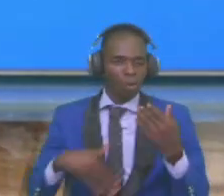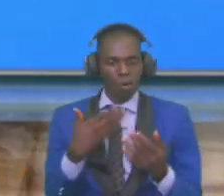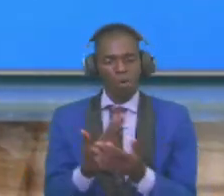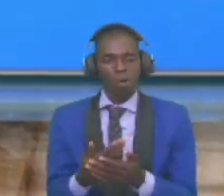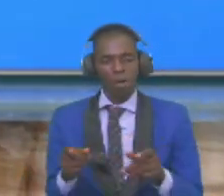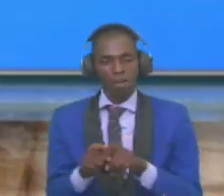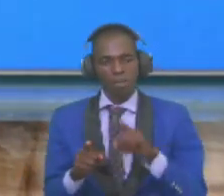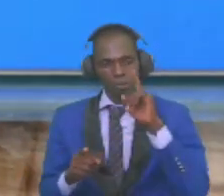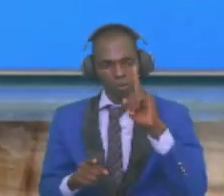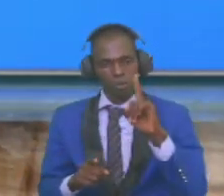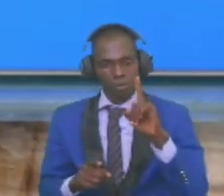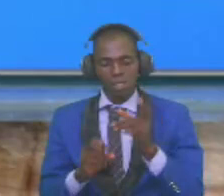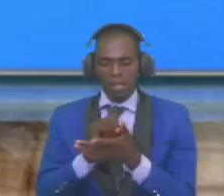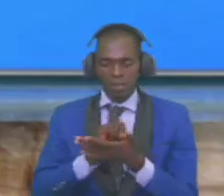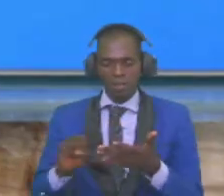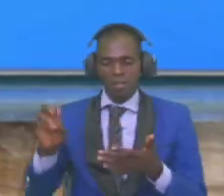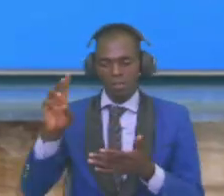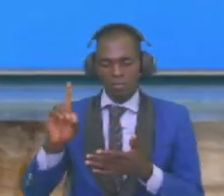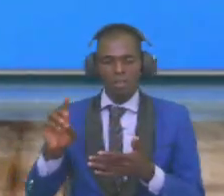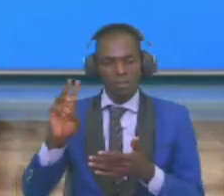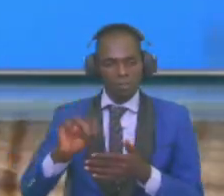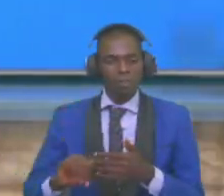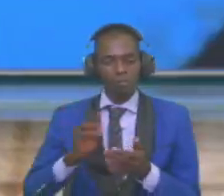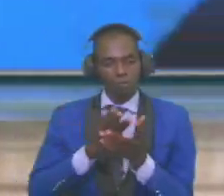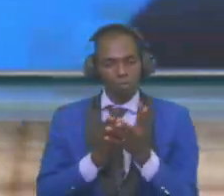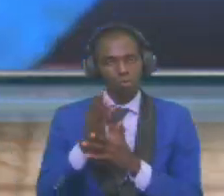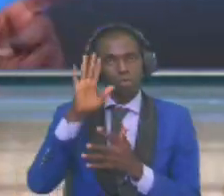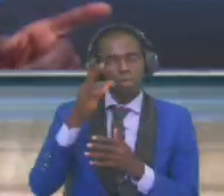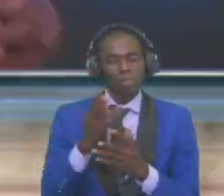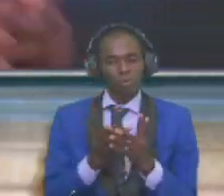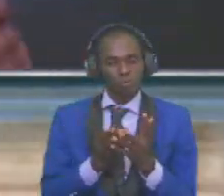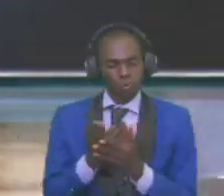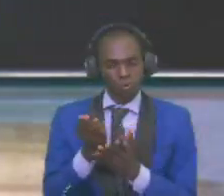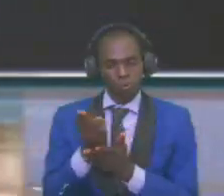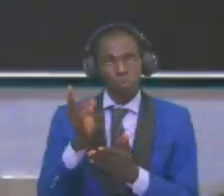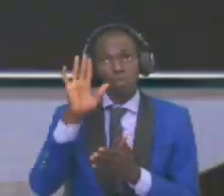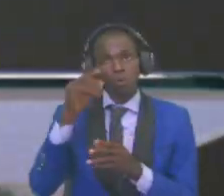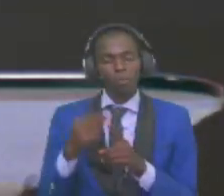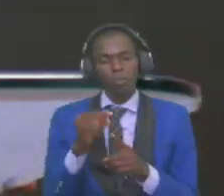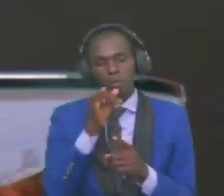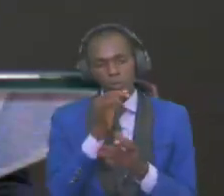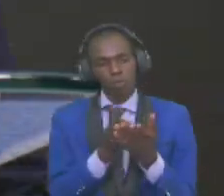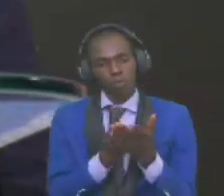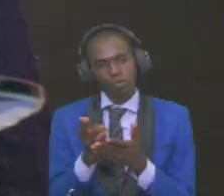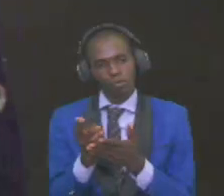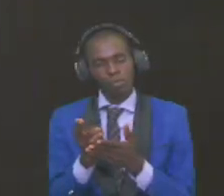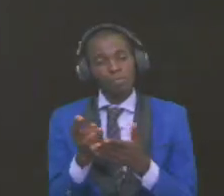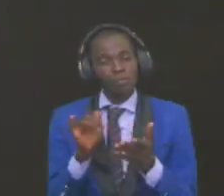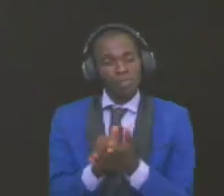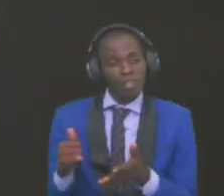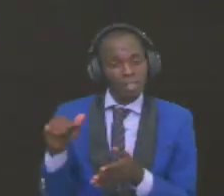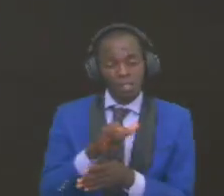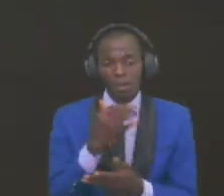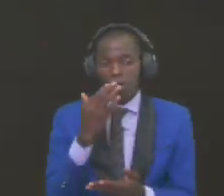issus d'un seul sans titulaire par la vérité ta parole est